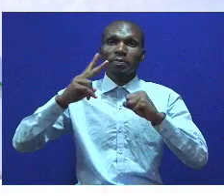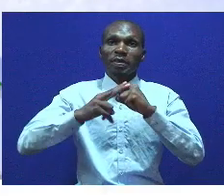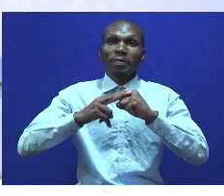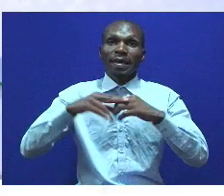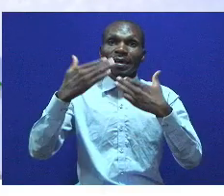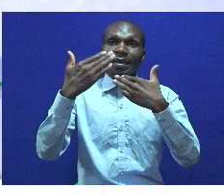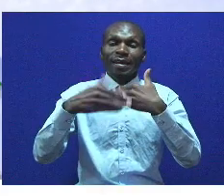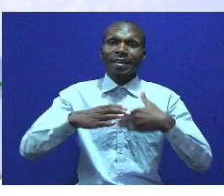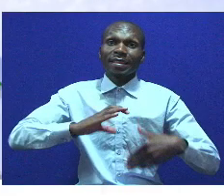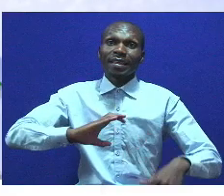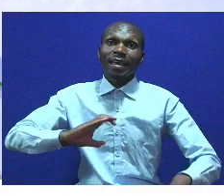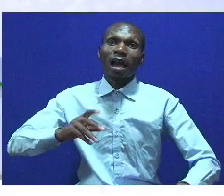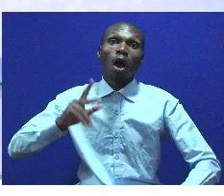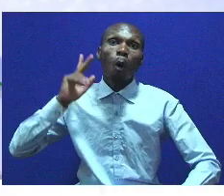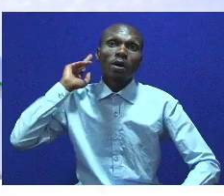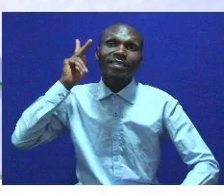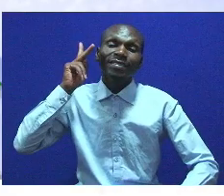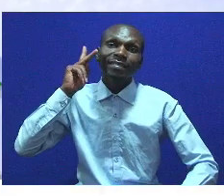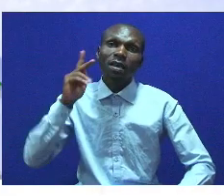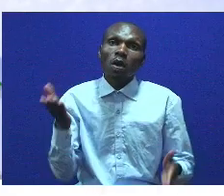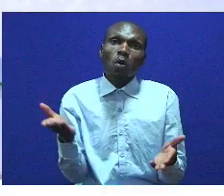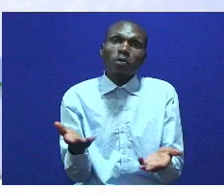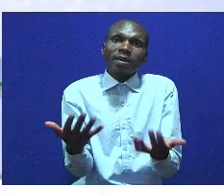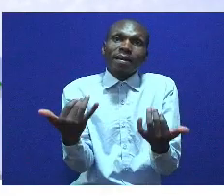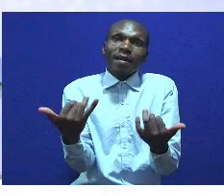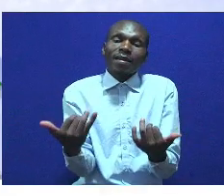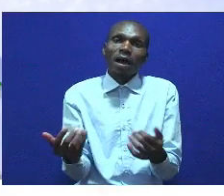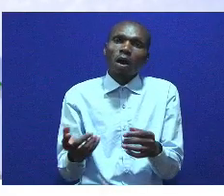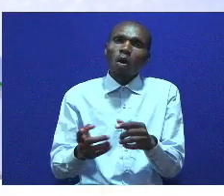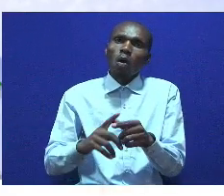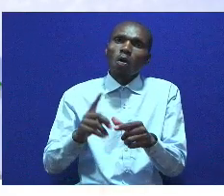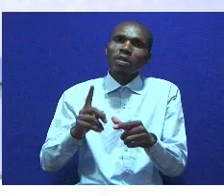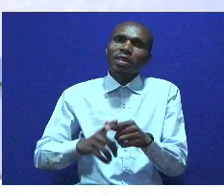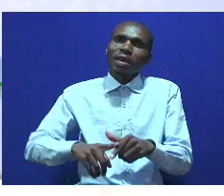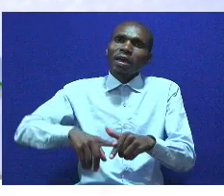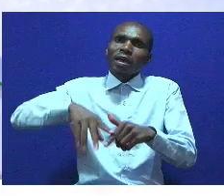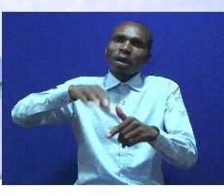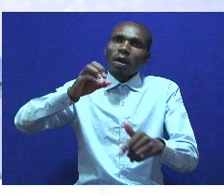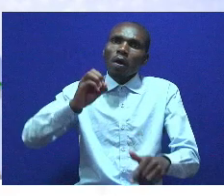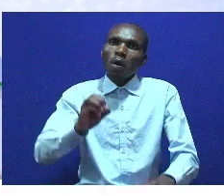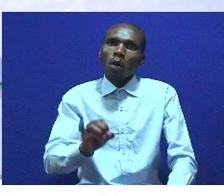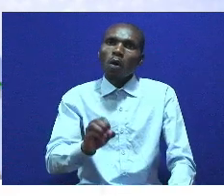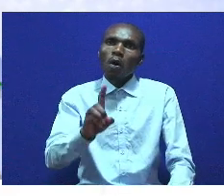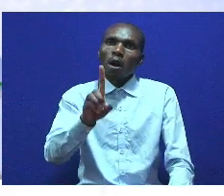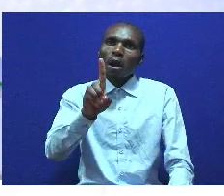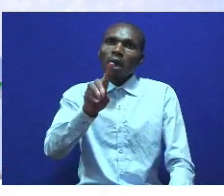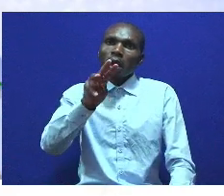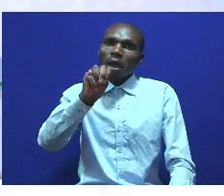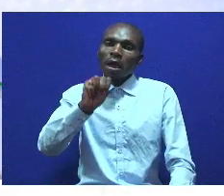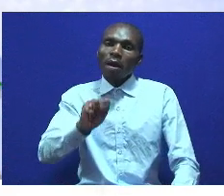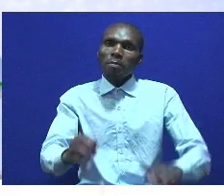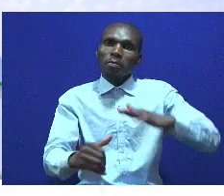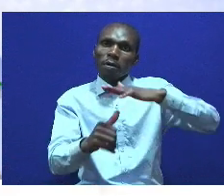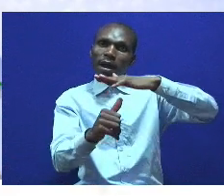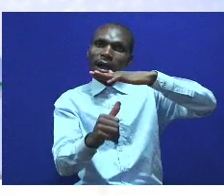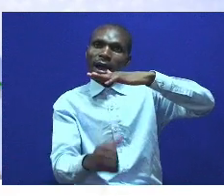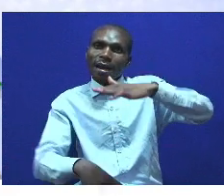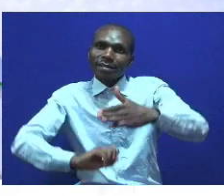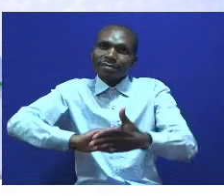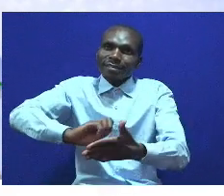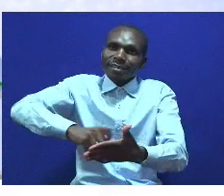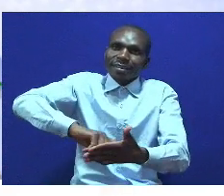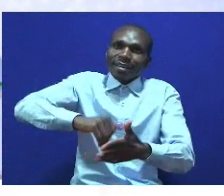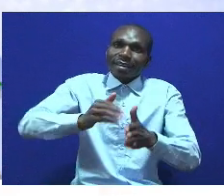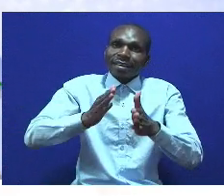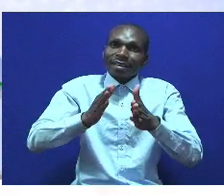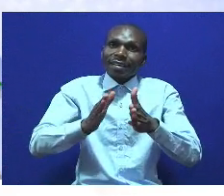Kabene kuruwa se kaunti ya Kisi, awase obo teneneli uwe kiama kia ODM inse yomo rikyo monene ase e kiamekyo